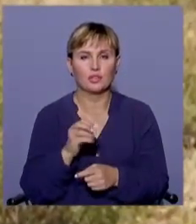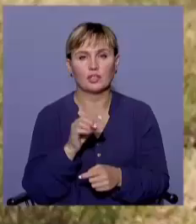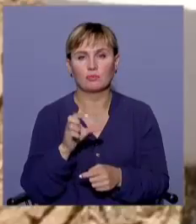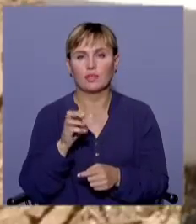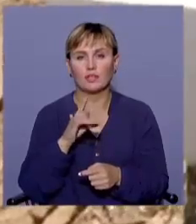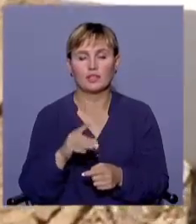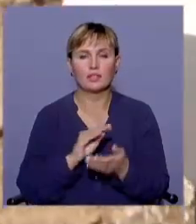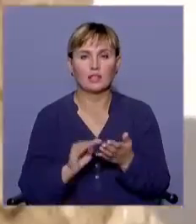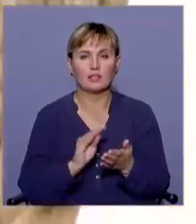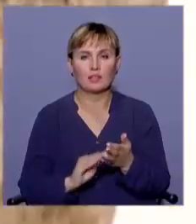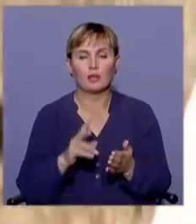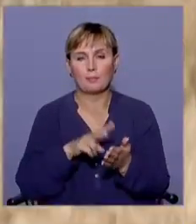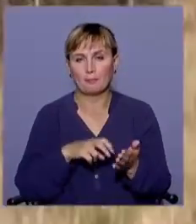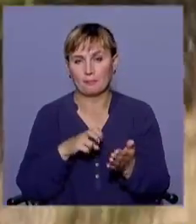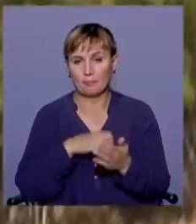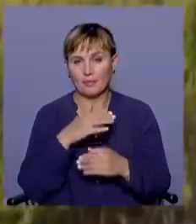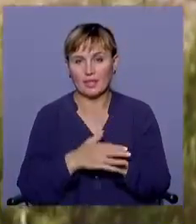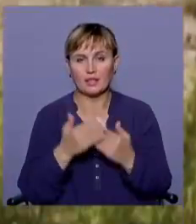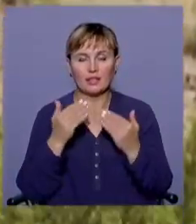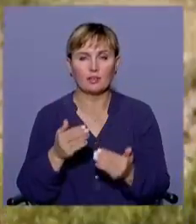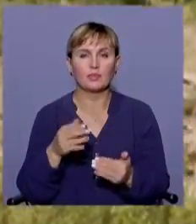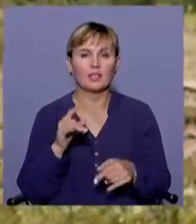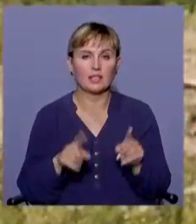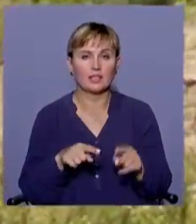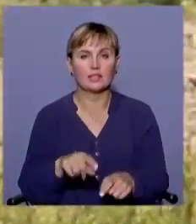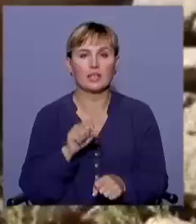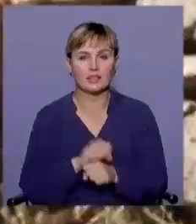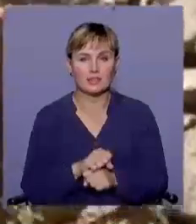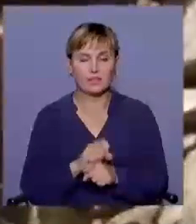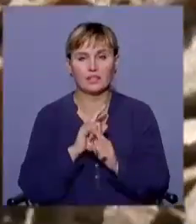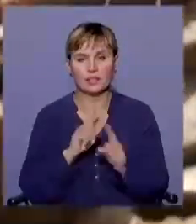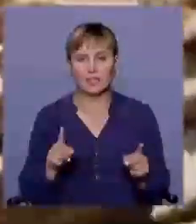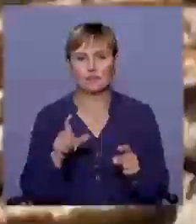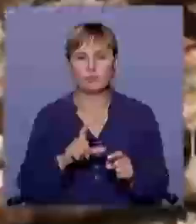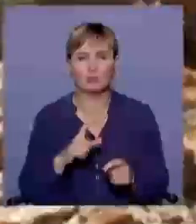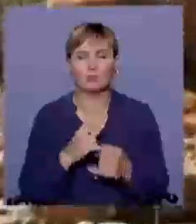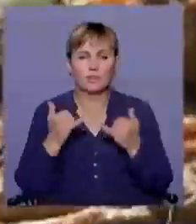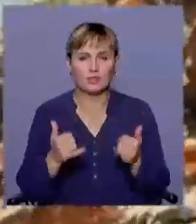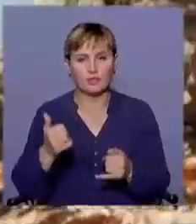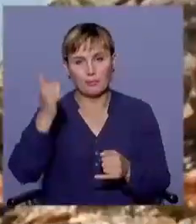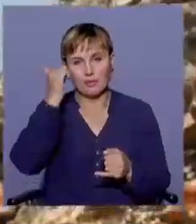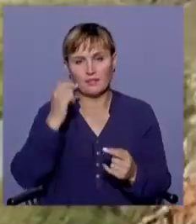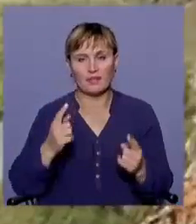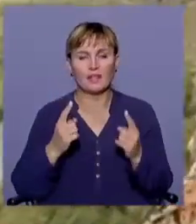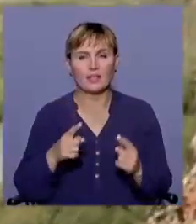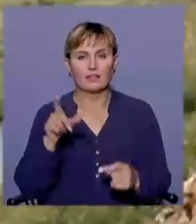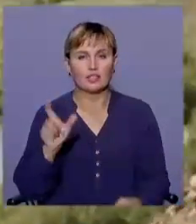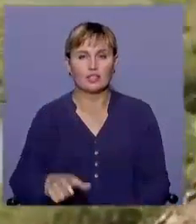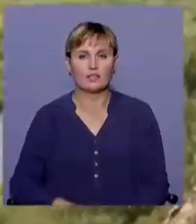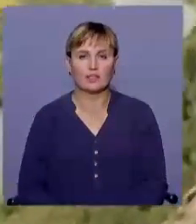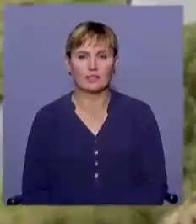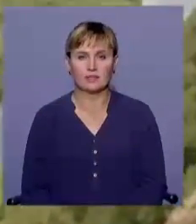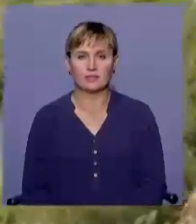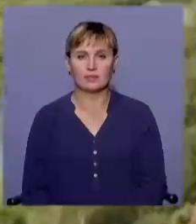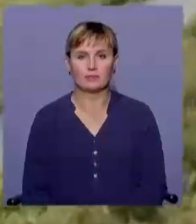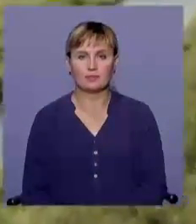ним надпись «Преклоняемся перед тобой». Иногда здесь останавливаются странники, чтобы почтить память великого предка. Рашид